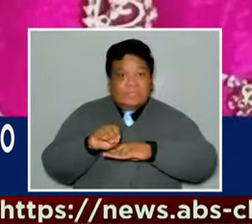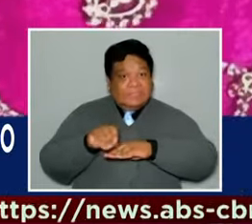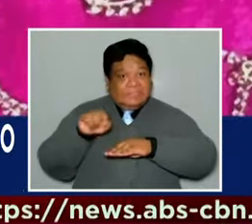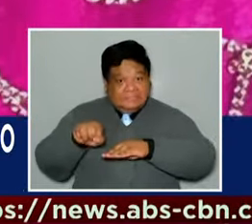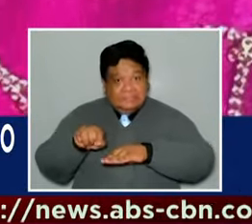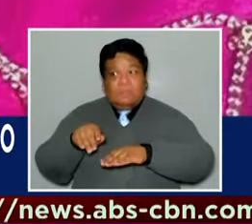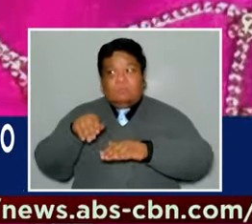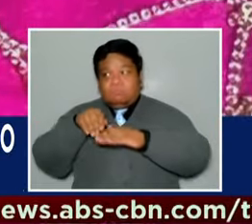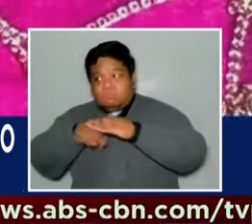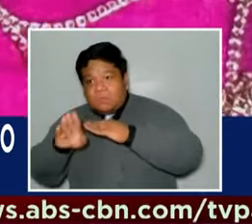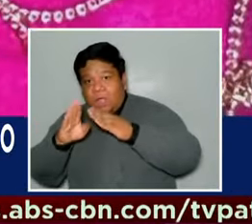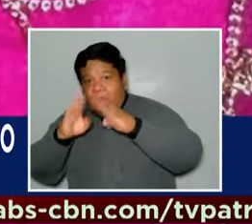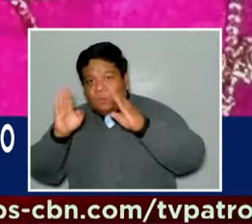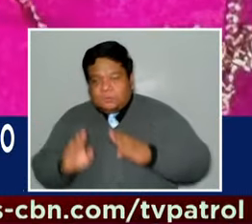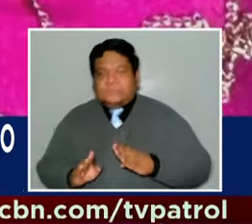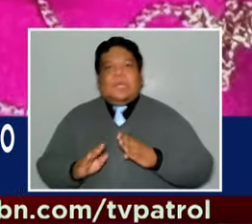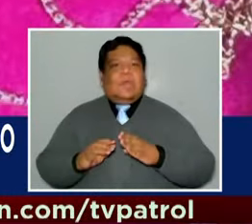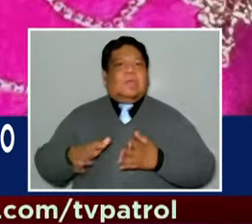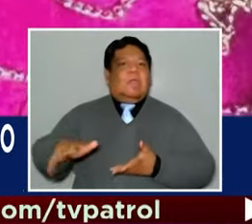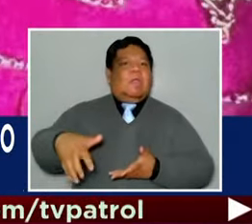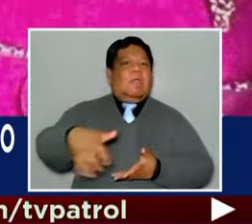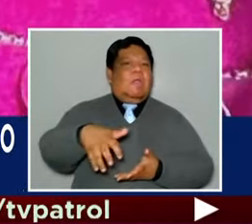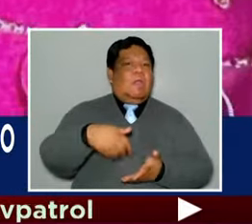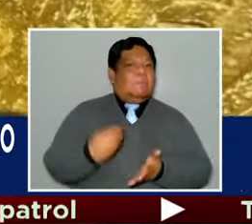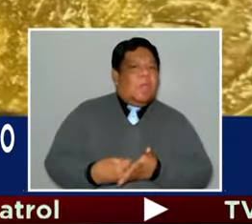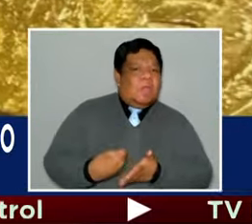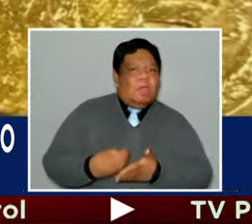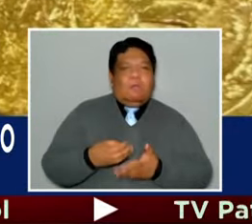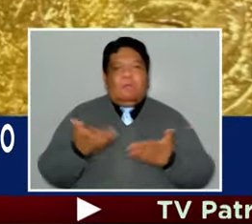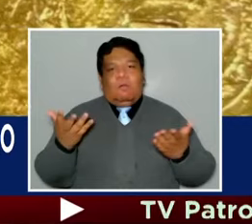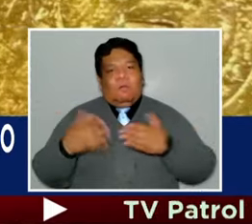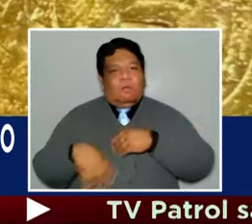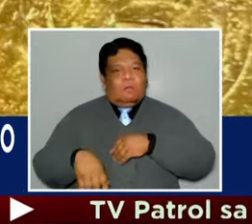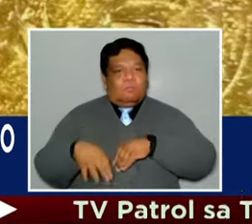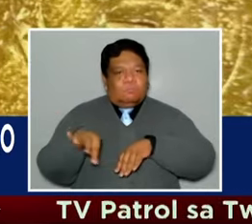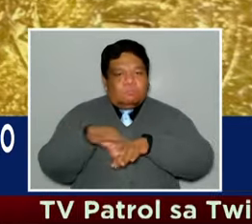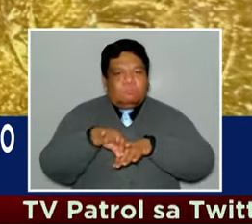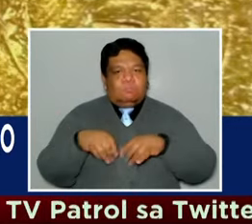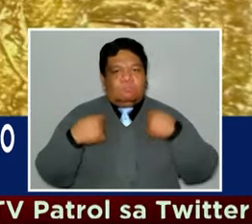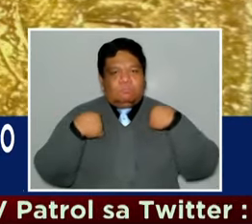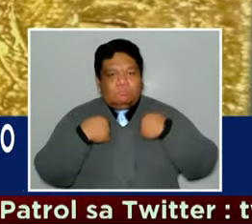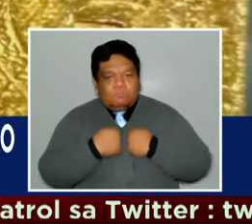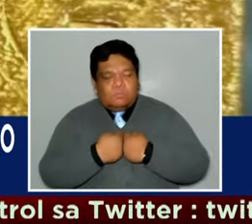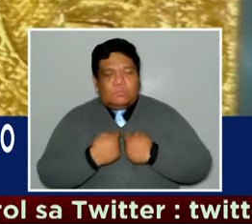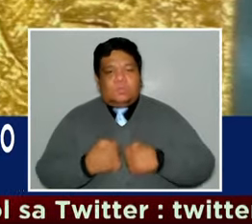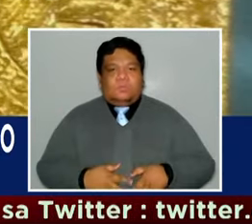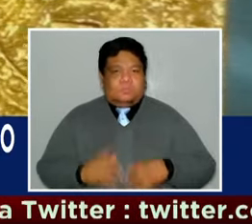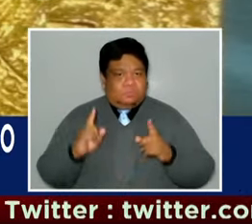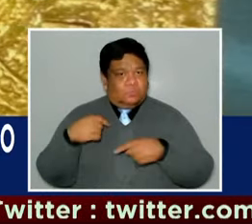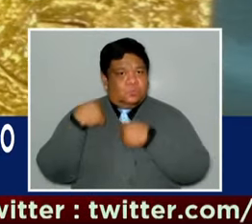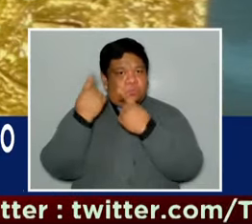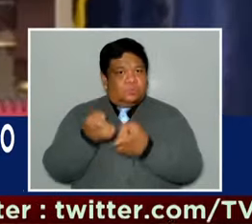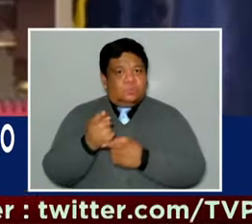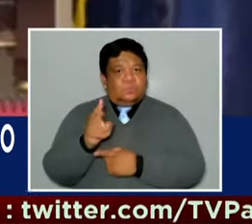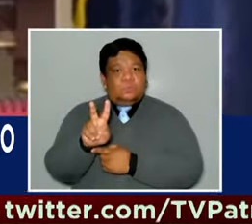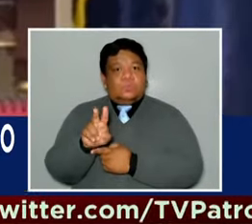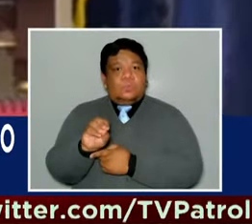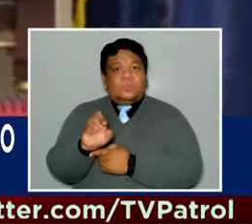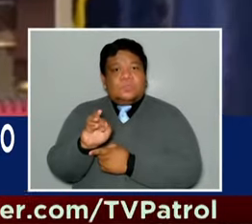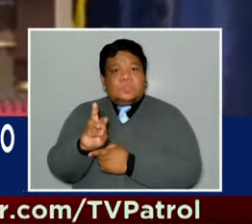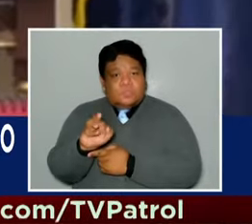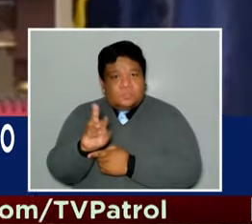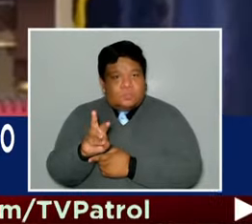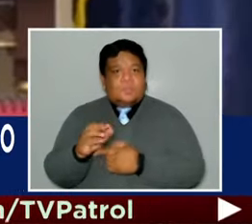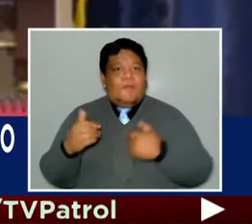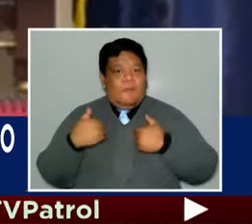sa hindi mo na muli siyang makontak. 2016 pa lang may mga kaso na siya ng panloloko at ito